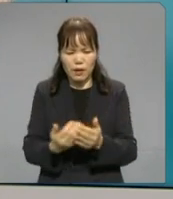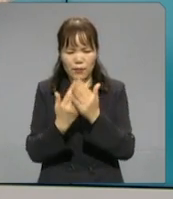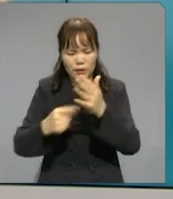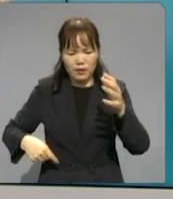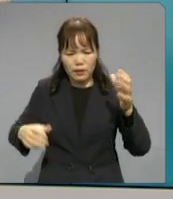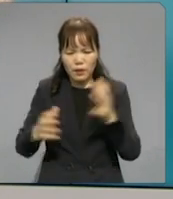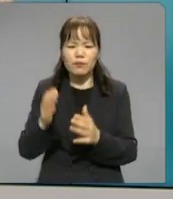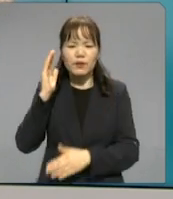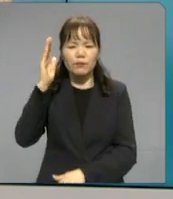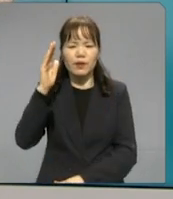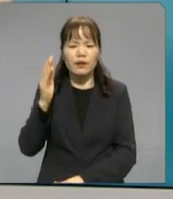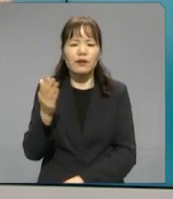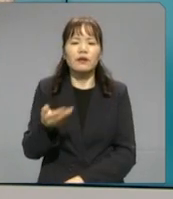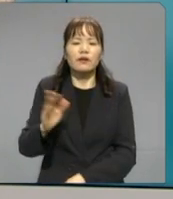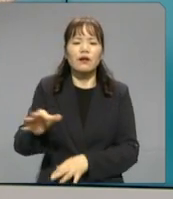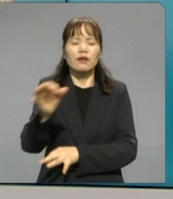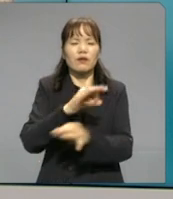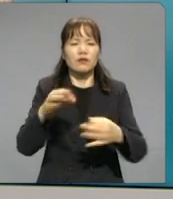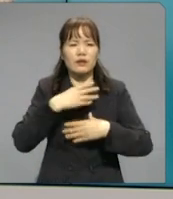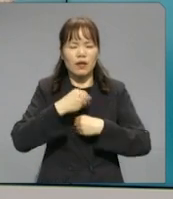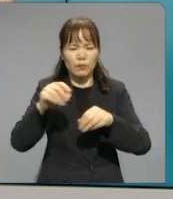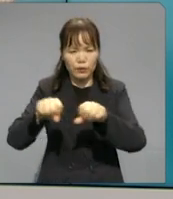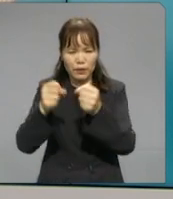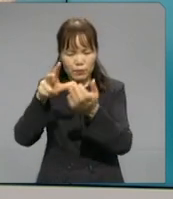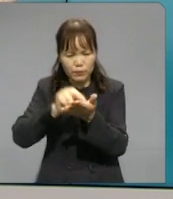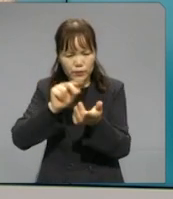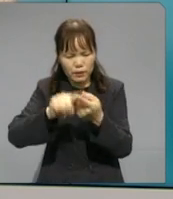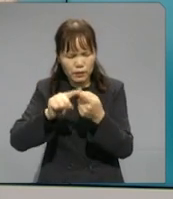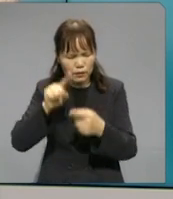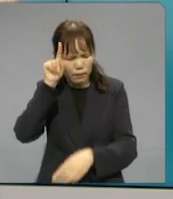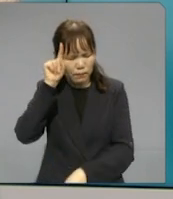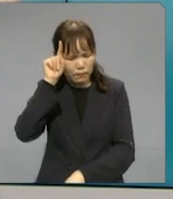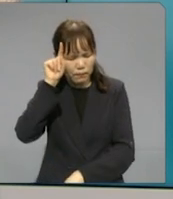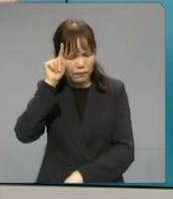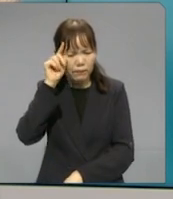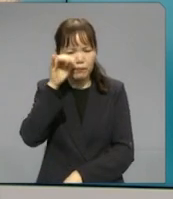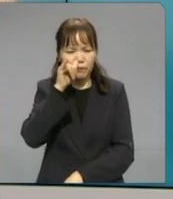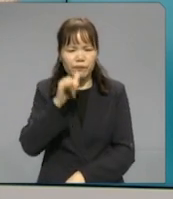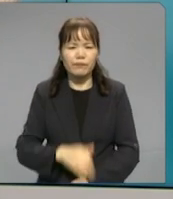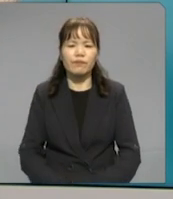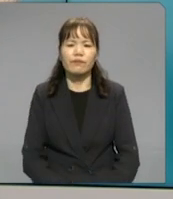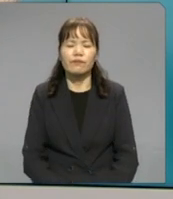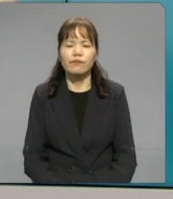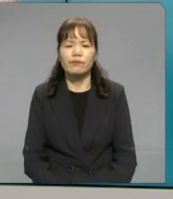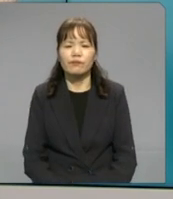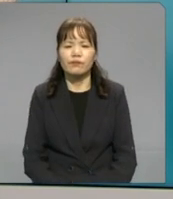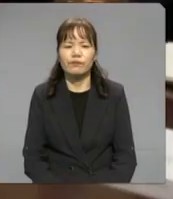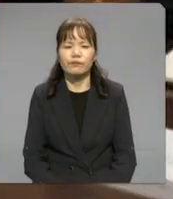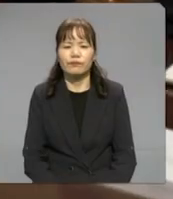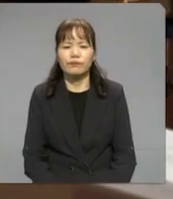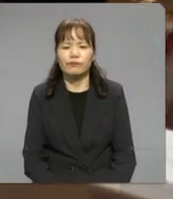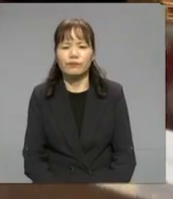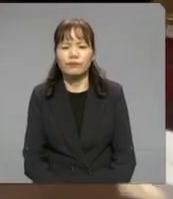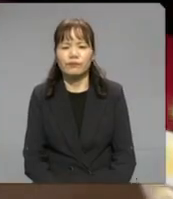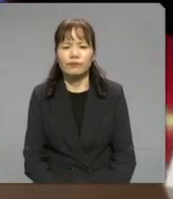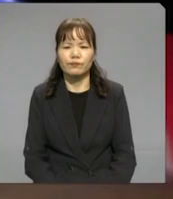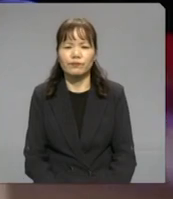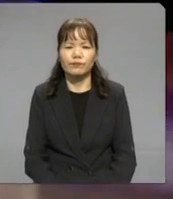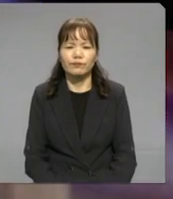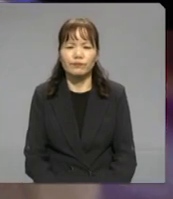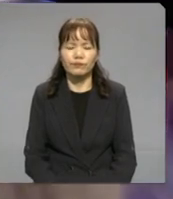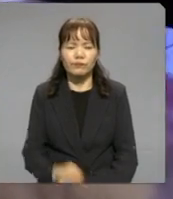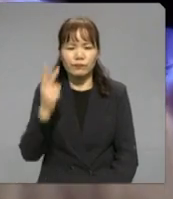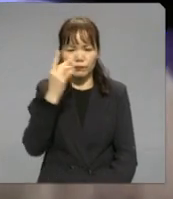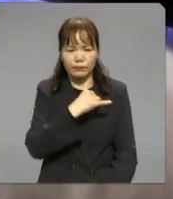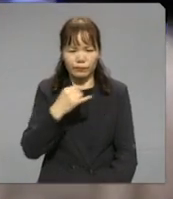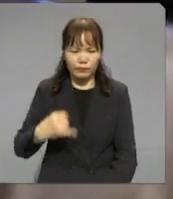강조했지만 경제 안보와 대만 문제에서는 신경전을 버렸습니다 이윤택 기자입니다